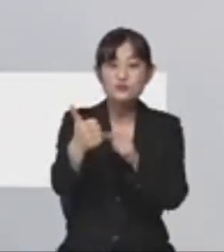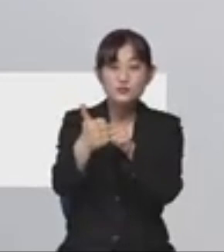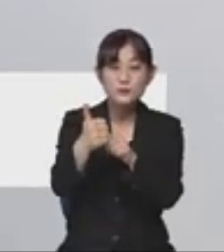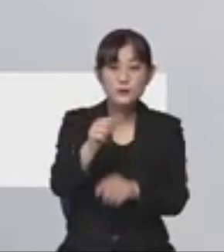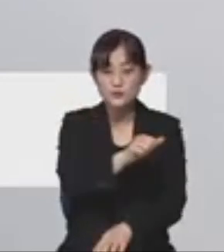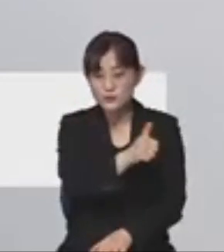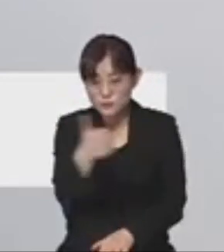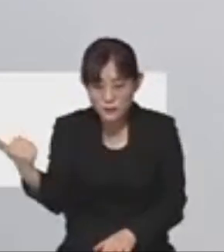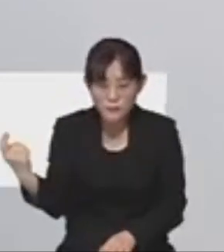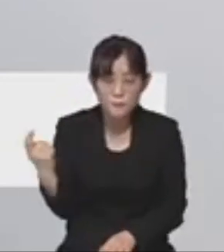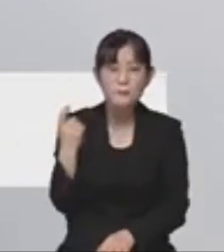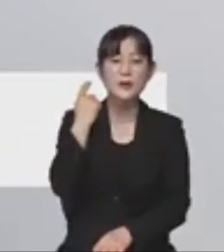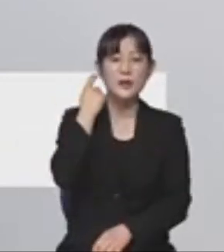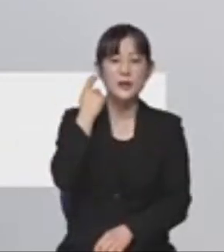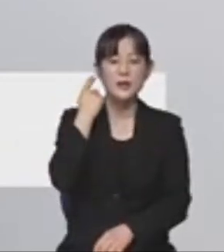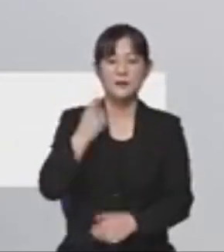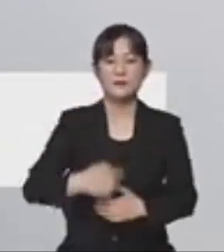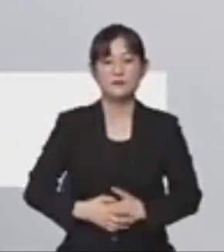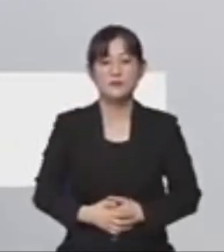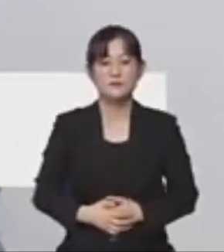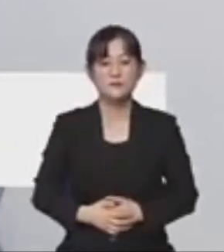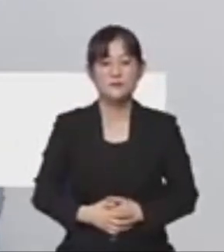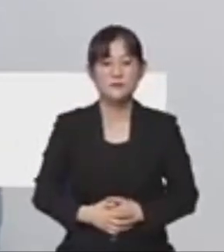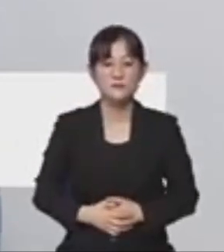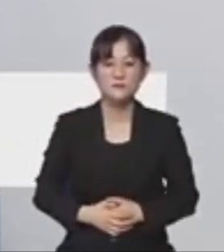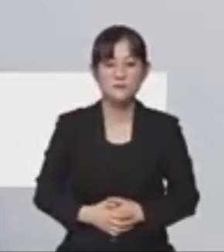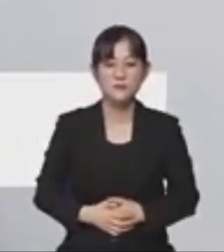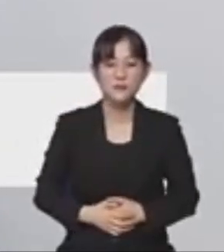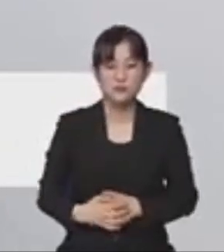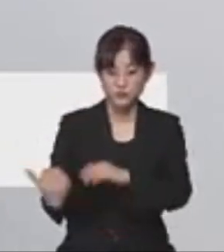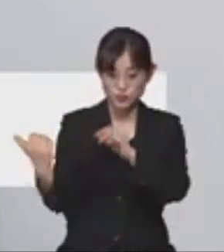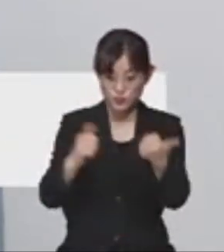아버지가 돌아가셨다는 말을 들었어요. 딱 상자로